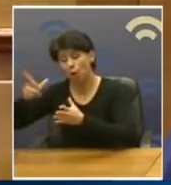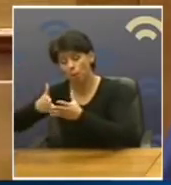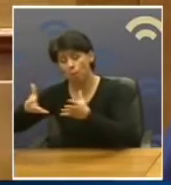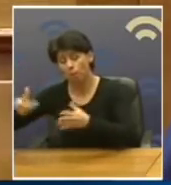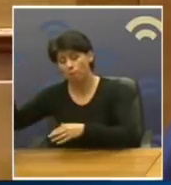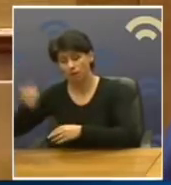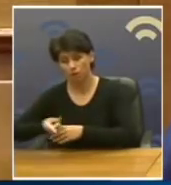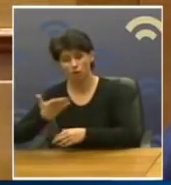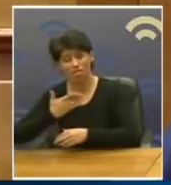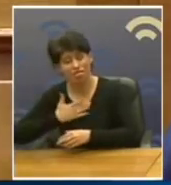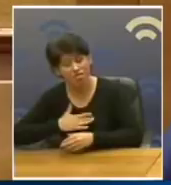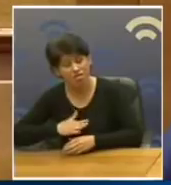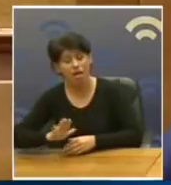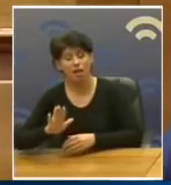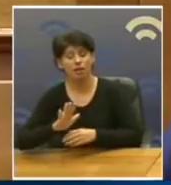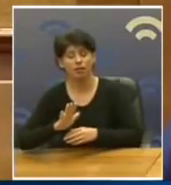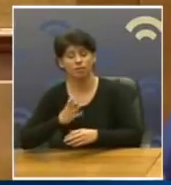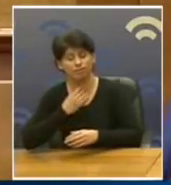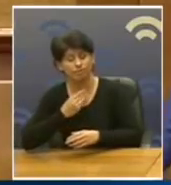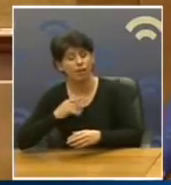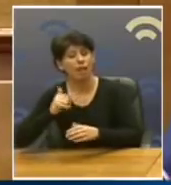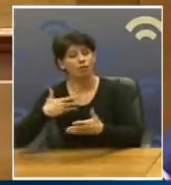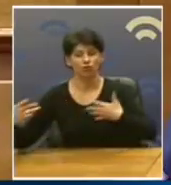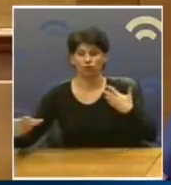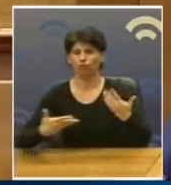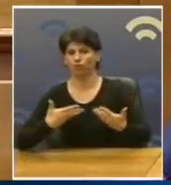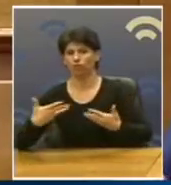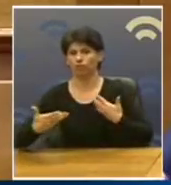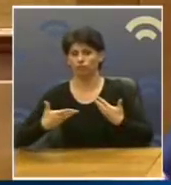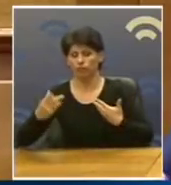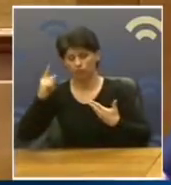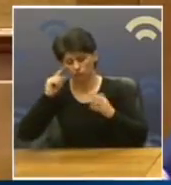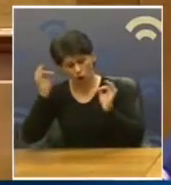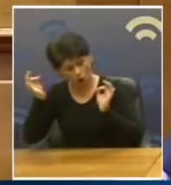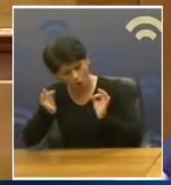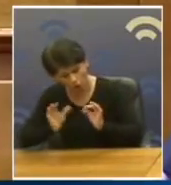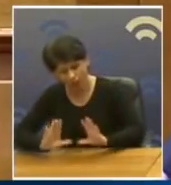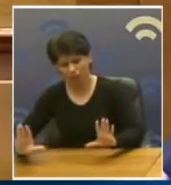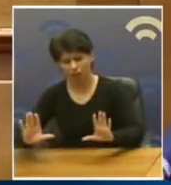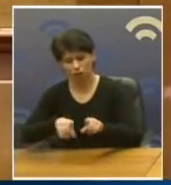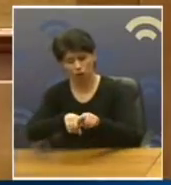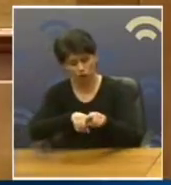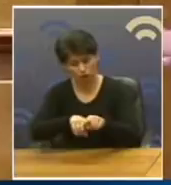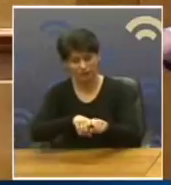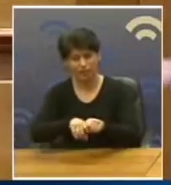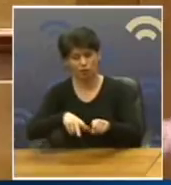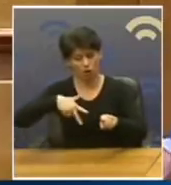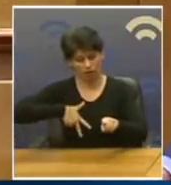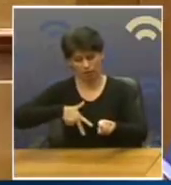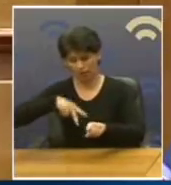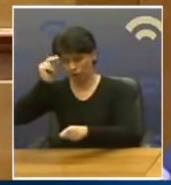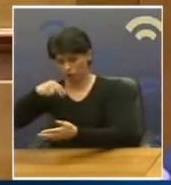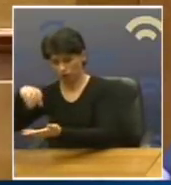θέλει, επιθυμεί τον εξυγχρονισμό, τον εξορθολογισμό των σχέσεων κράτους και εκκλησίας. Αλλά